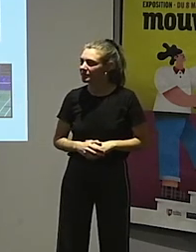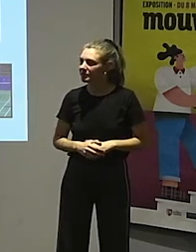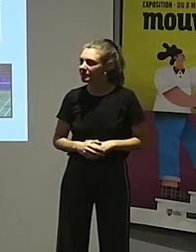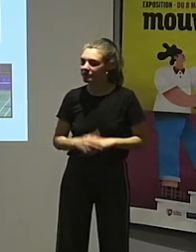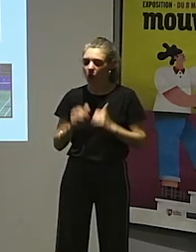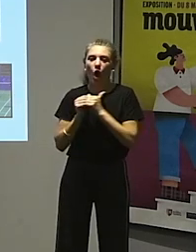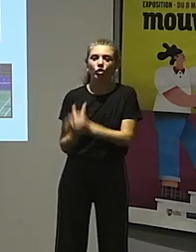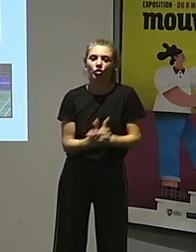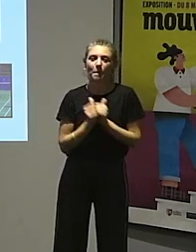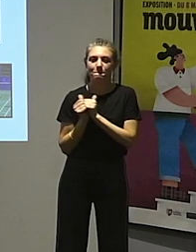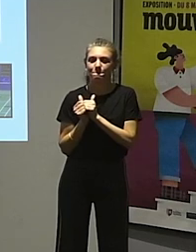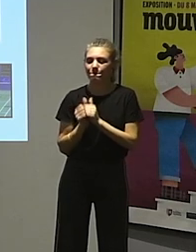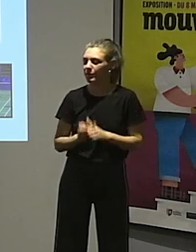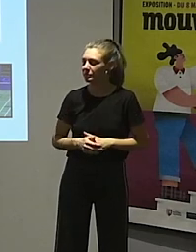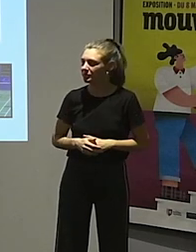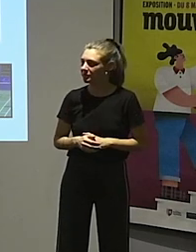Ensemble.